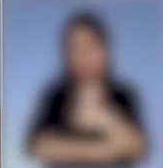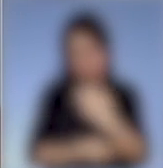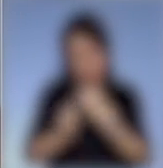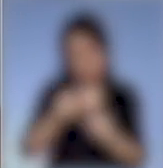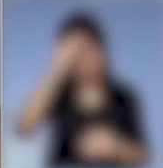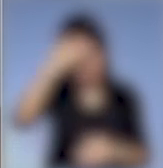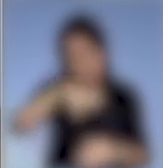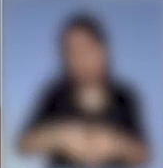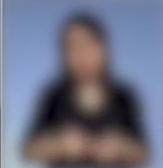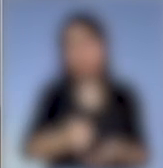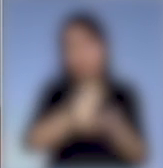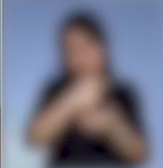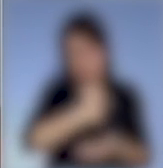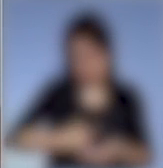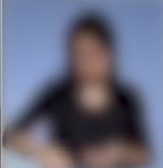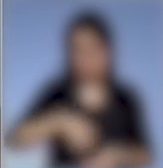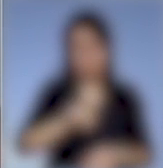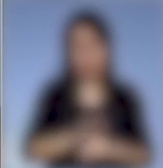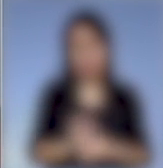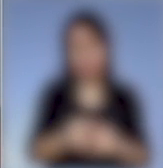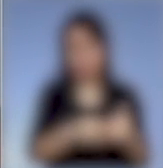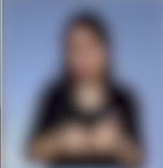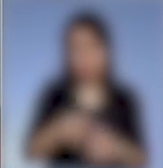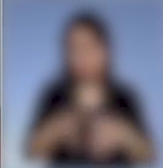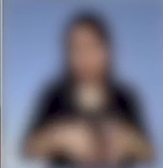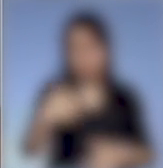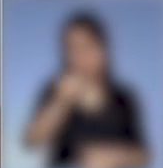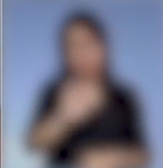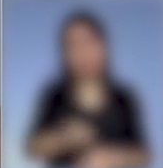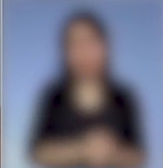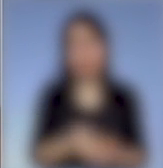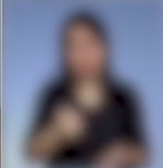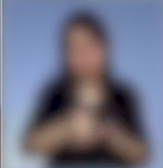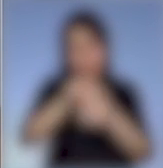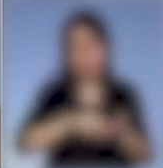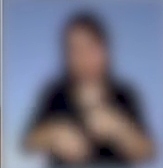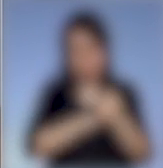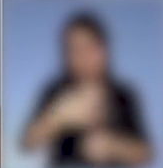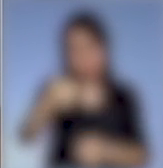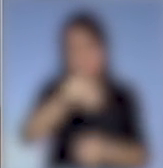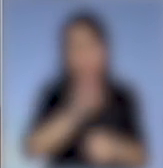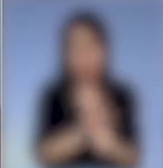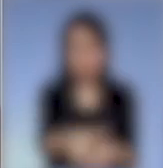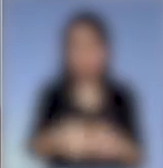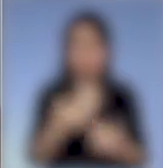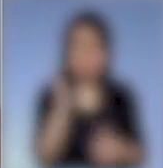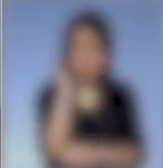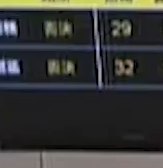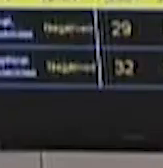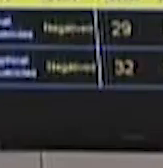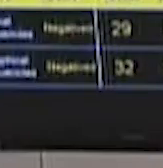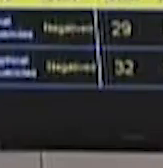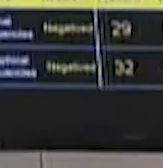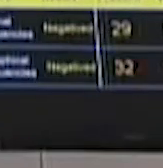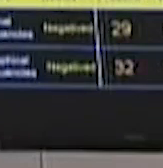尊重議員是並無拉布權，懂得尊重立法會主席為辯論設限是正當安排。